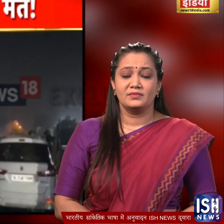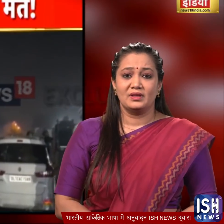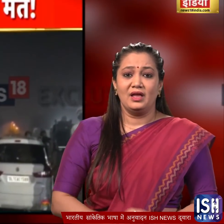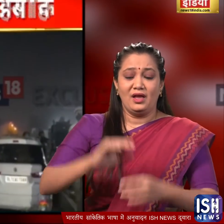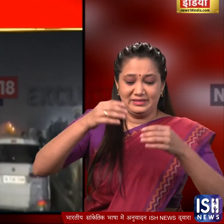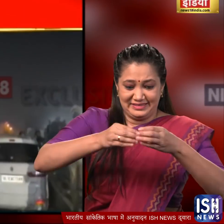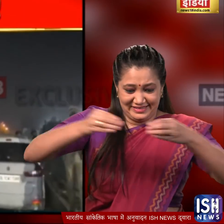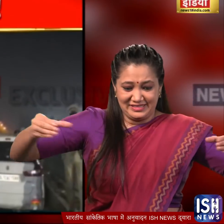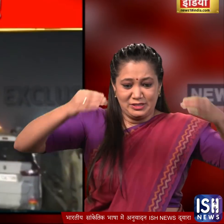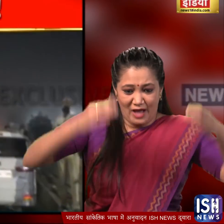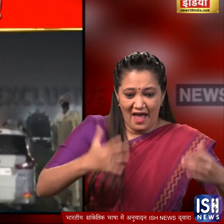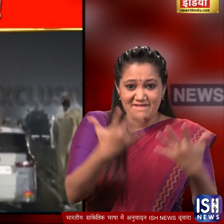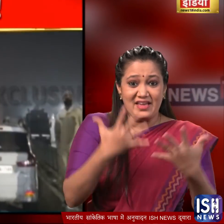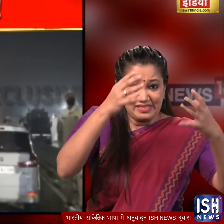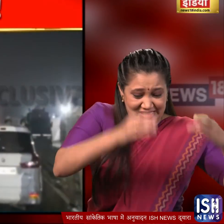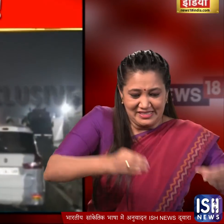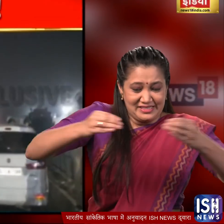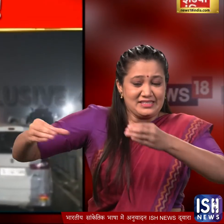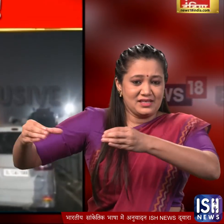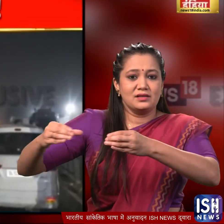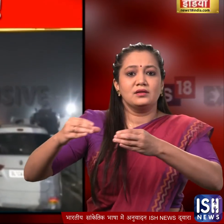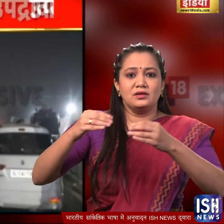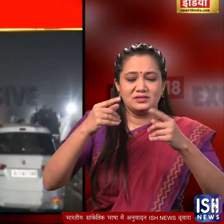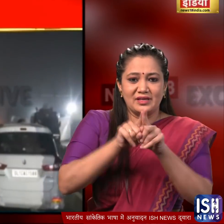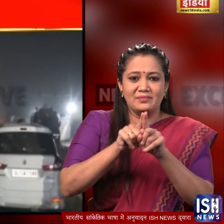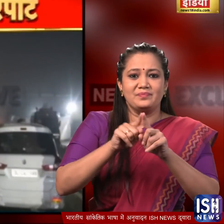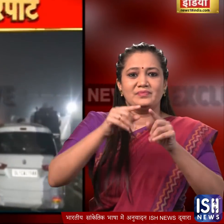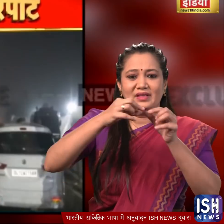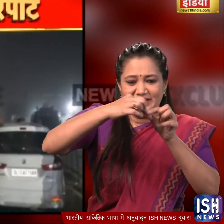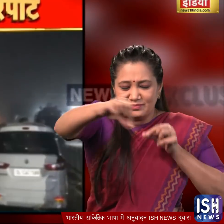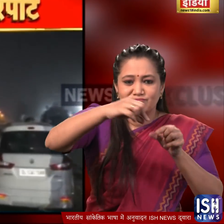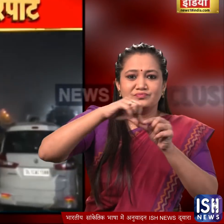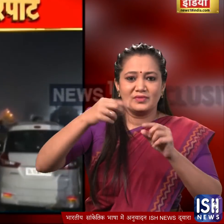जो बोल्डर सड़क पर रखे गए, उनके बीच रेत और